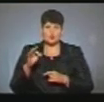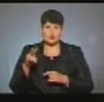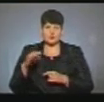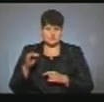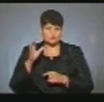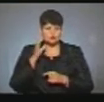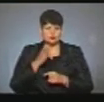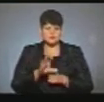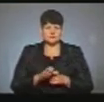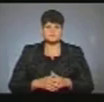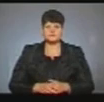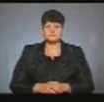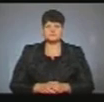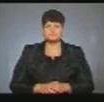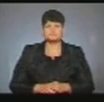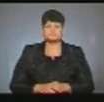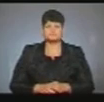потім повернемося.